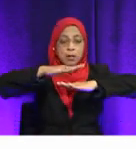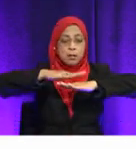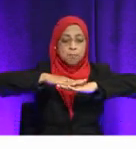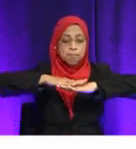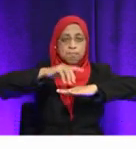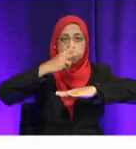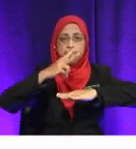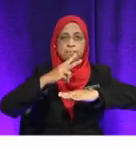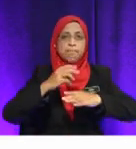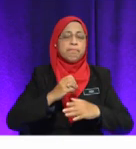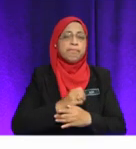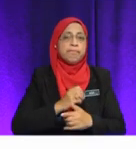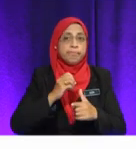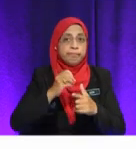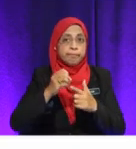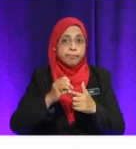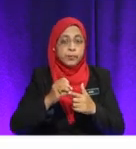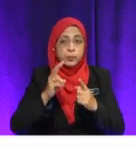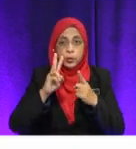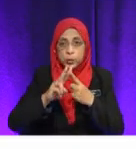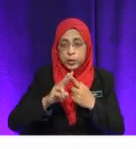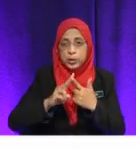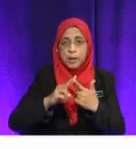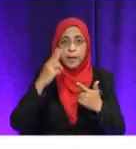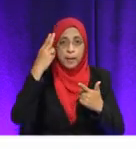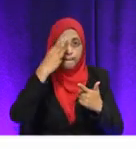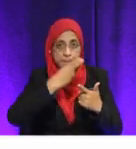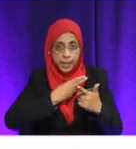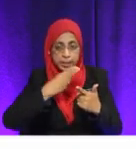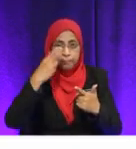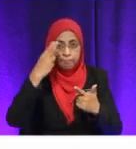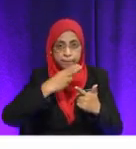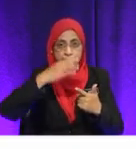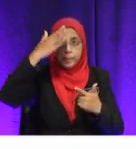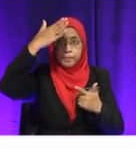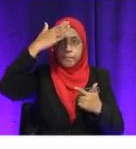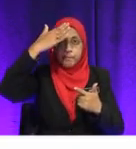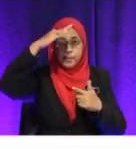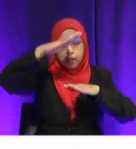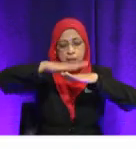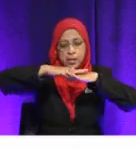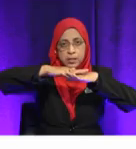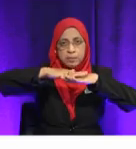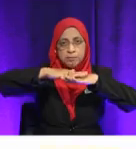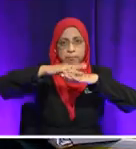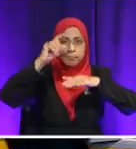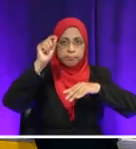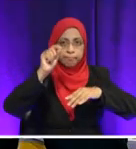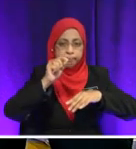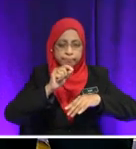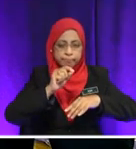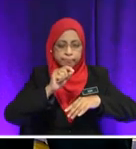kemudian terus ke pandangan hadapan unjurkan garis Oke bila tengok daripada atas kita nampak di pedes ini